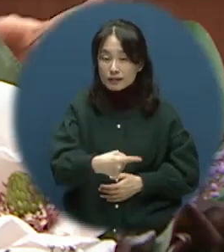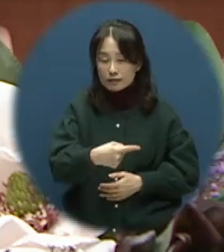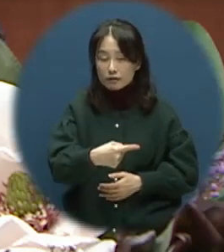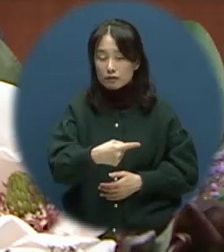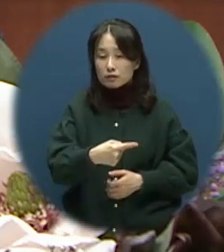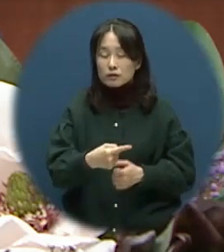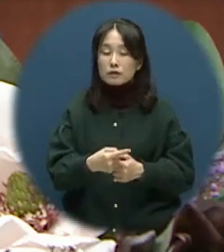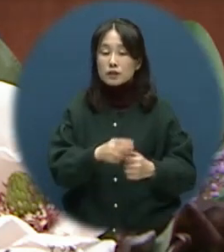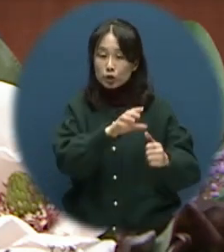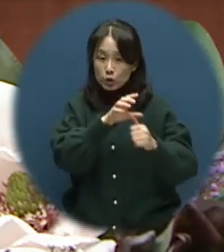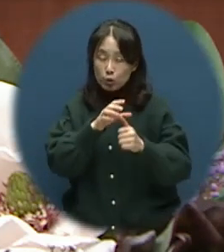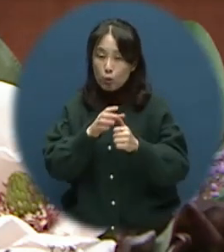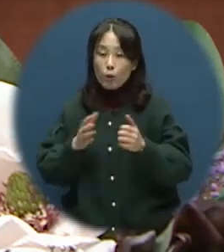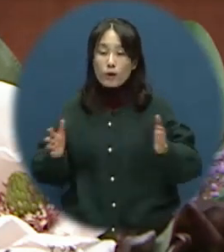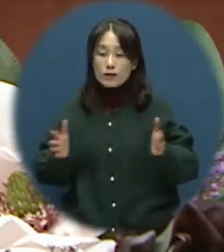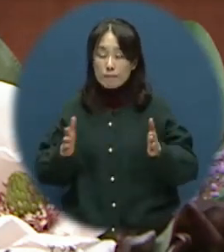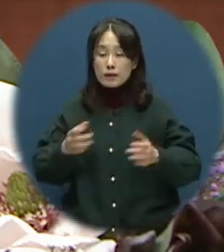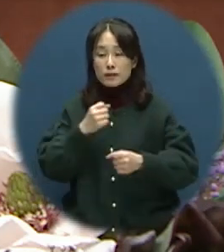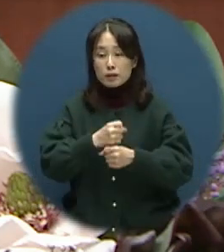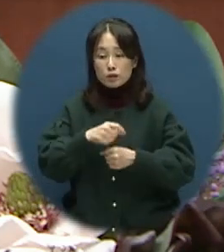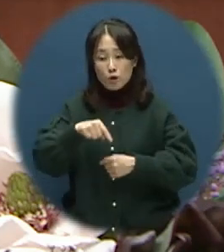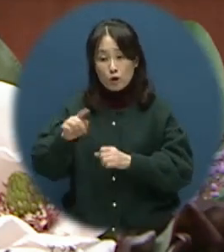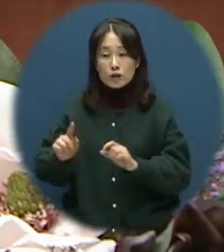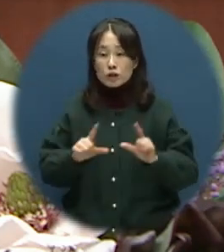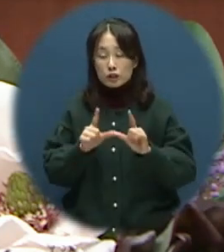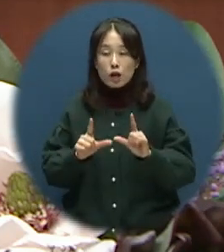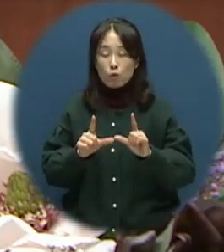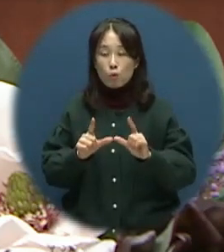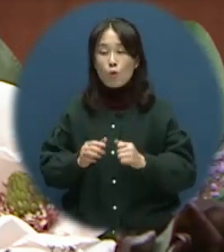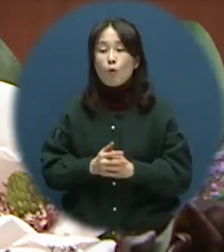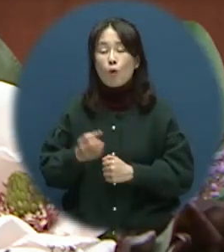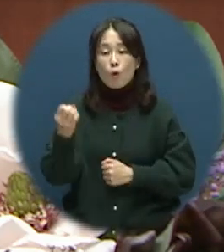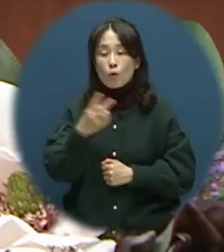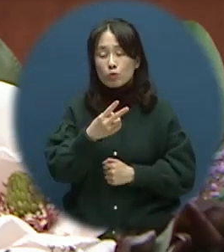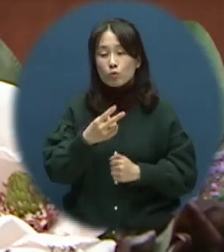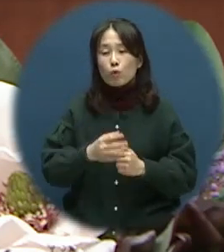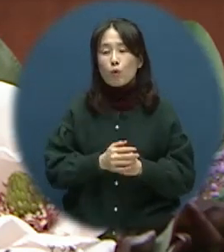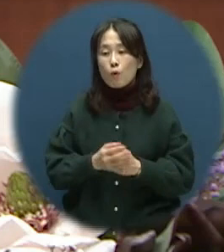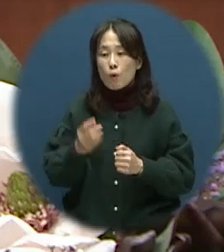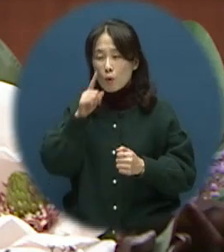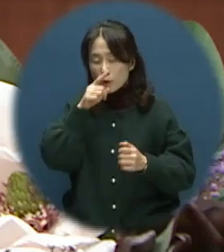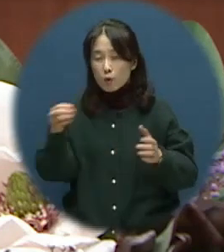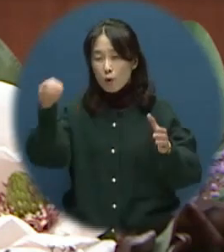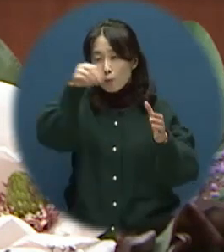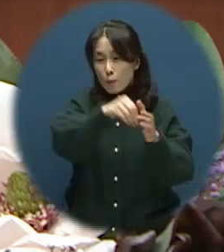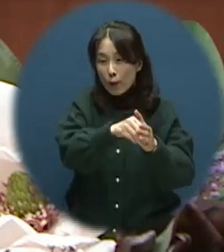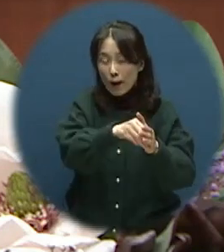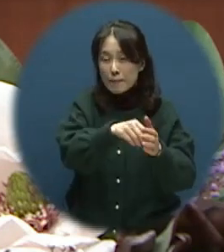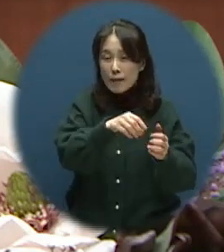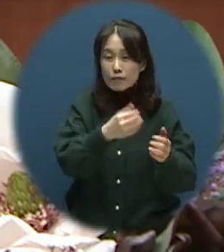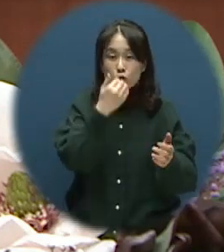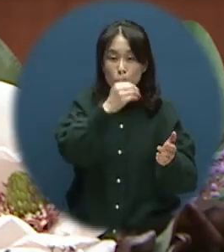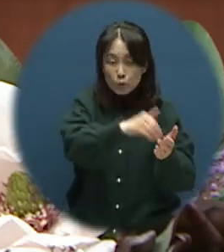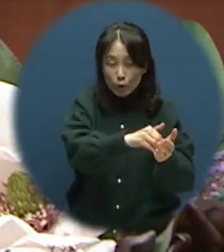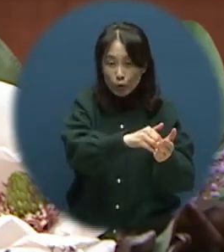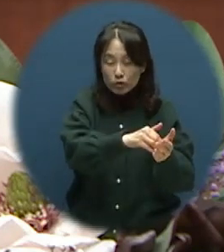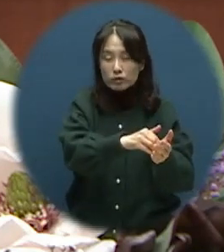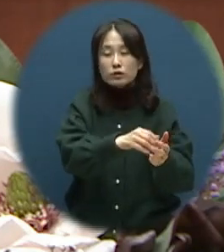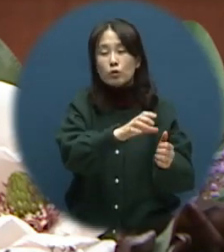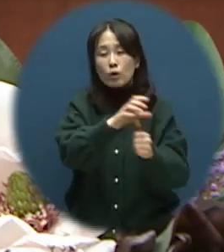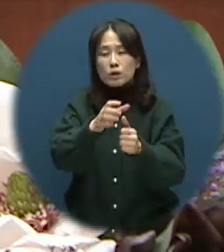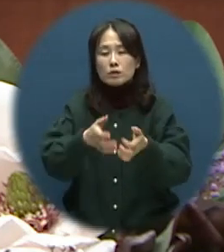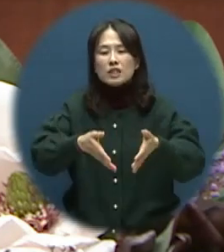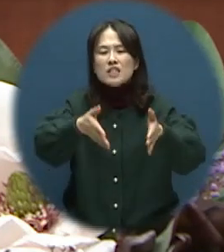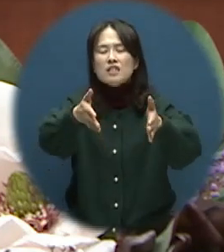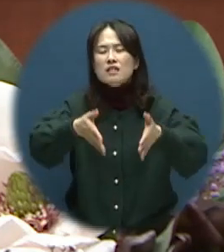도로와 항만들에 사용하는 정책을 핀다면 이렇게 사용처 제한과 등급제를 실시한다면 이건 충분히 해결 가능하다.